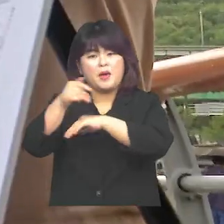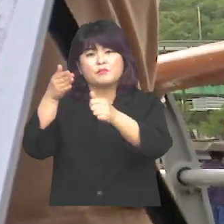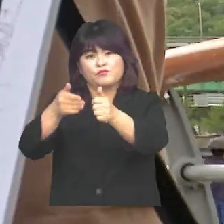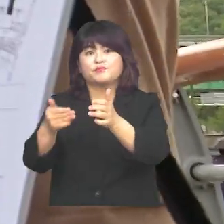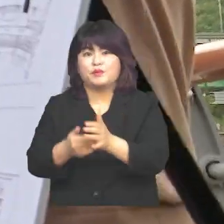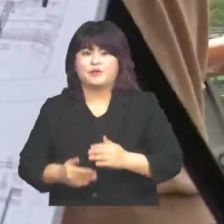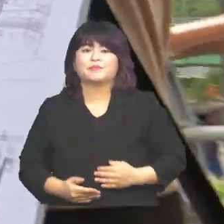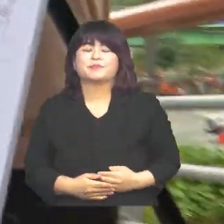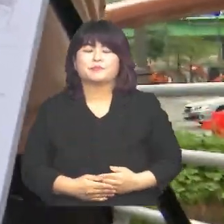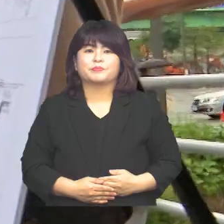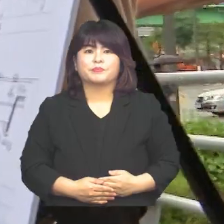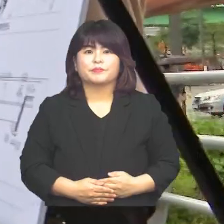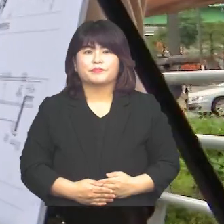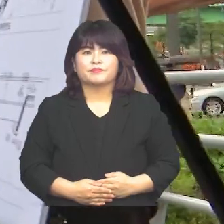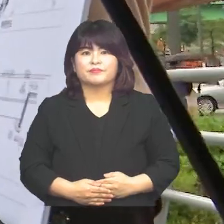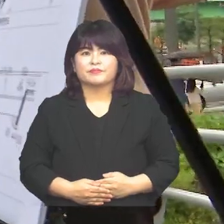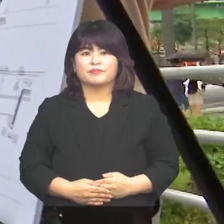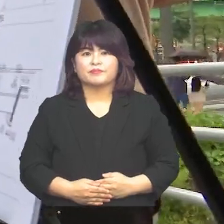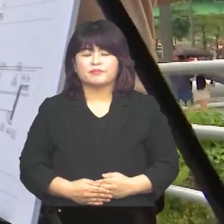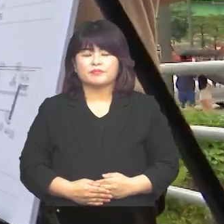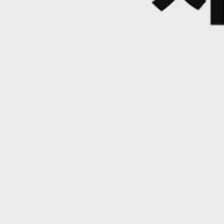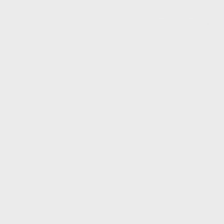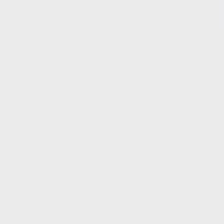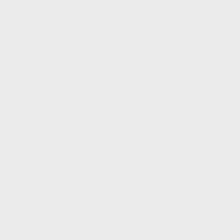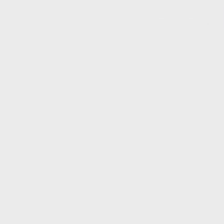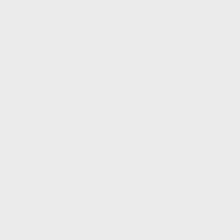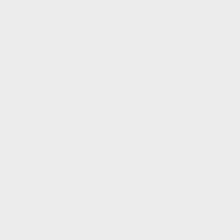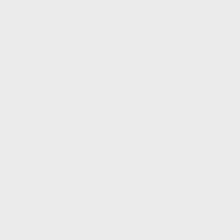체계를 가동할 것을 당부했습니다.